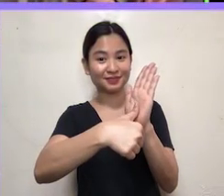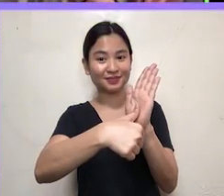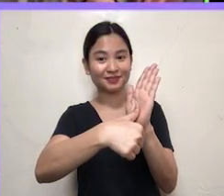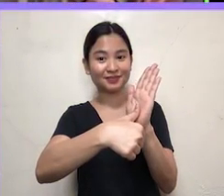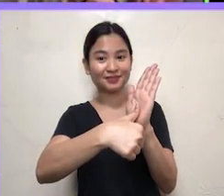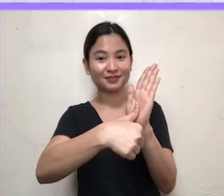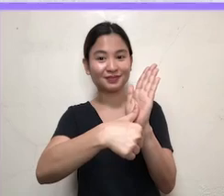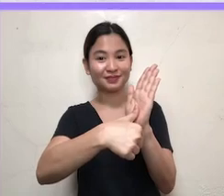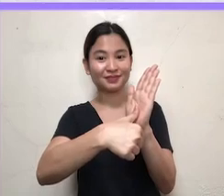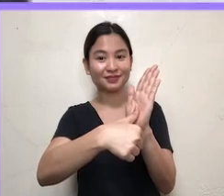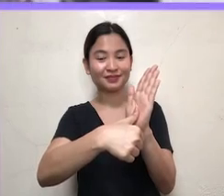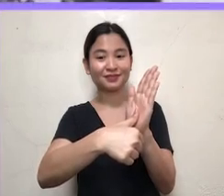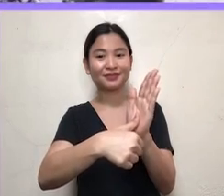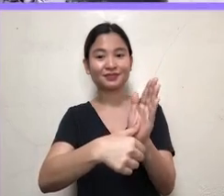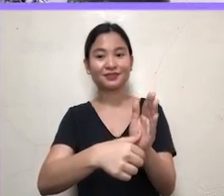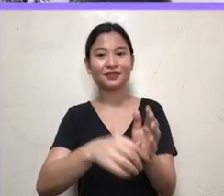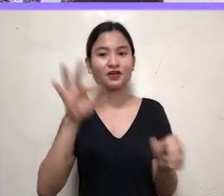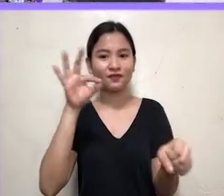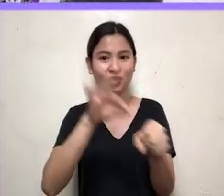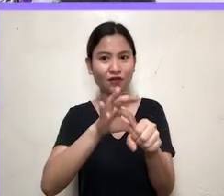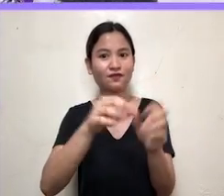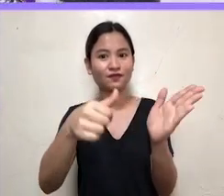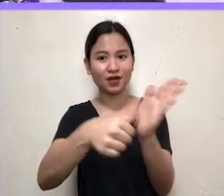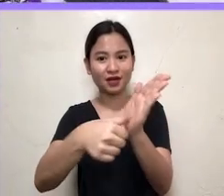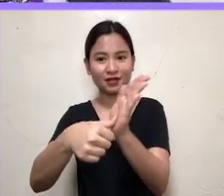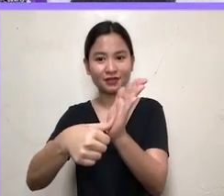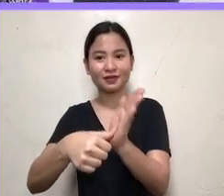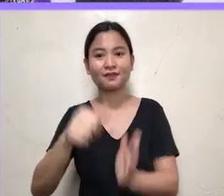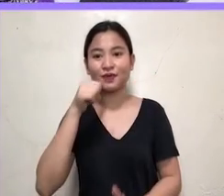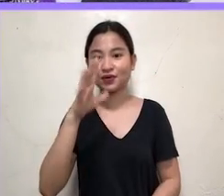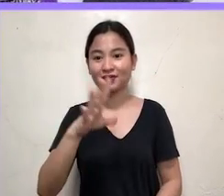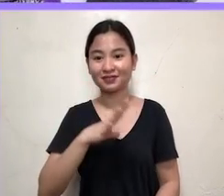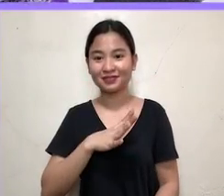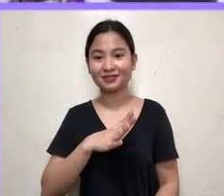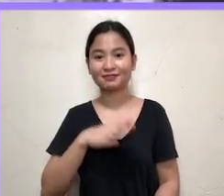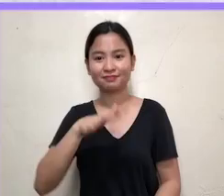Sa darating na eleksyon, ang